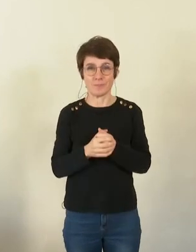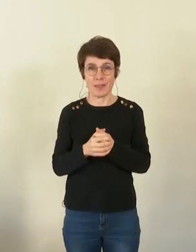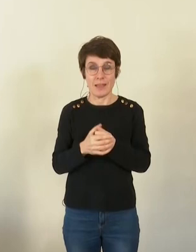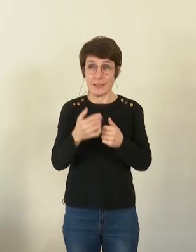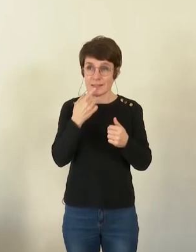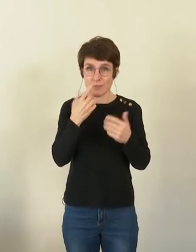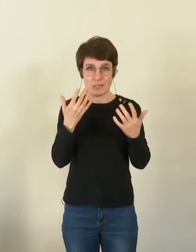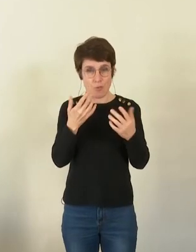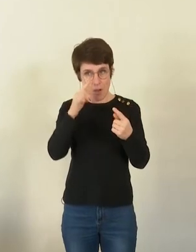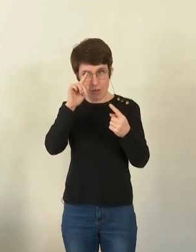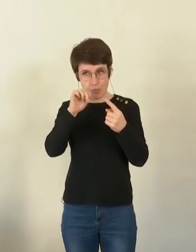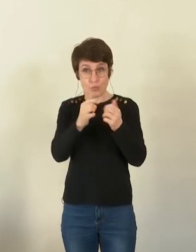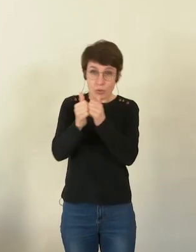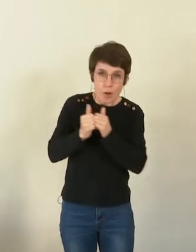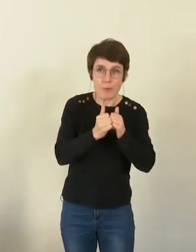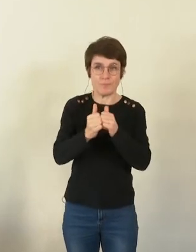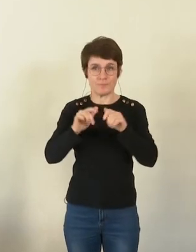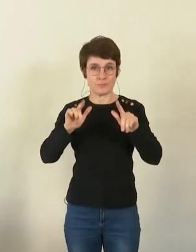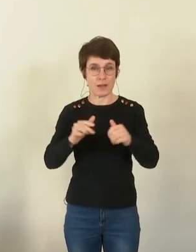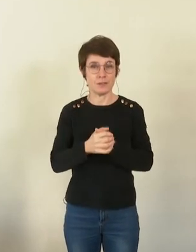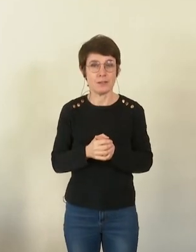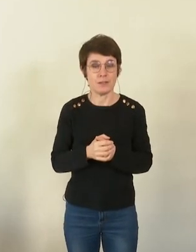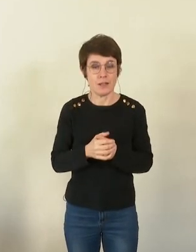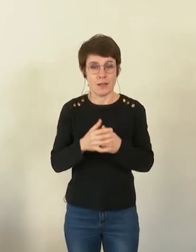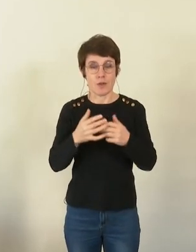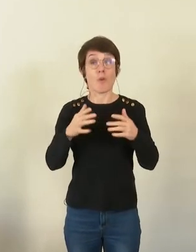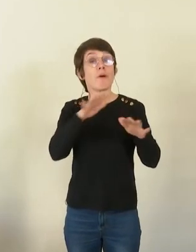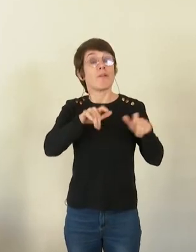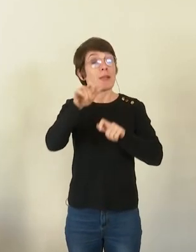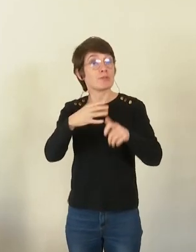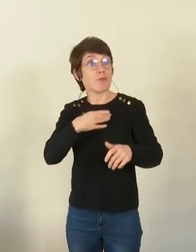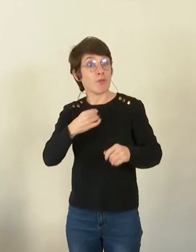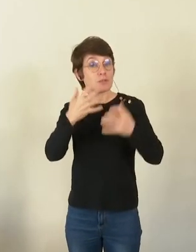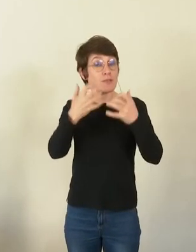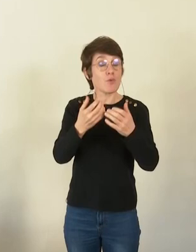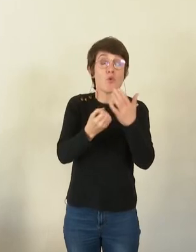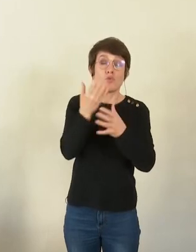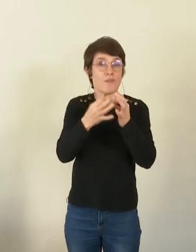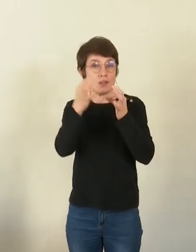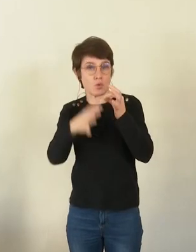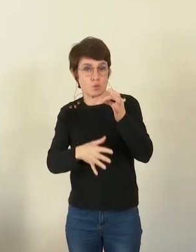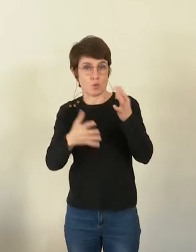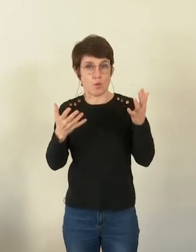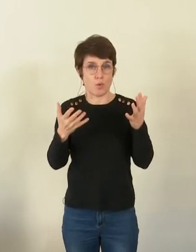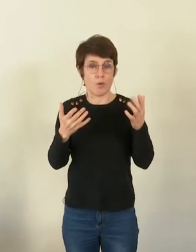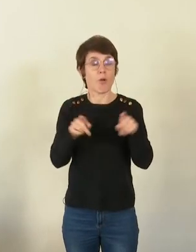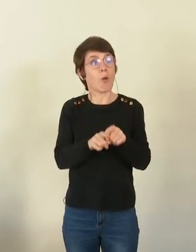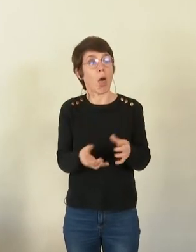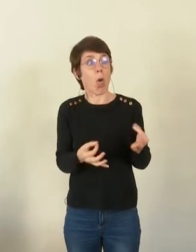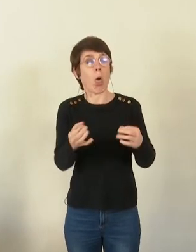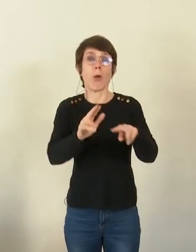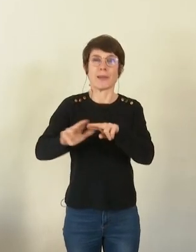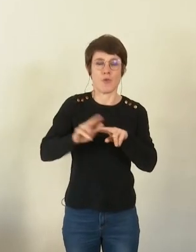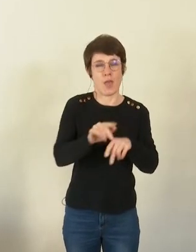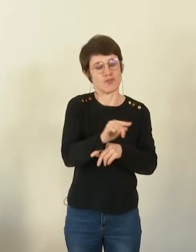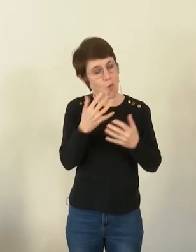aussi propice euh puisque les Français veulent de nouvelles solutions qui ne soient pas des pansements sur des fractures ouvertes des collectifs s'associent de